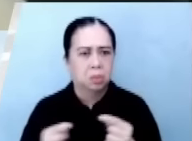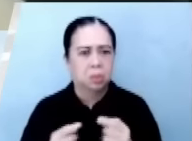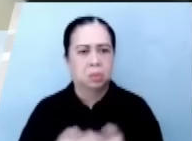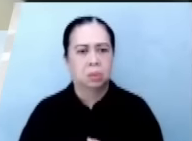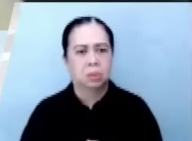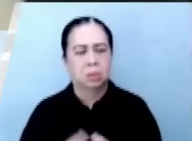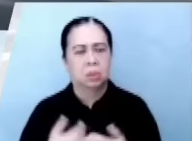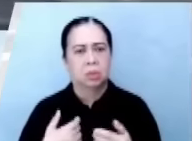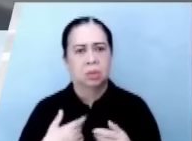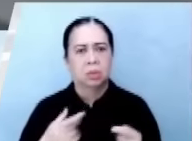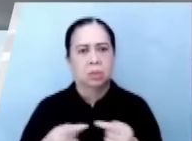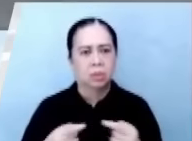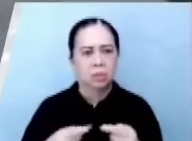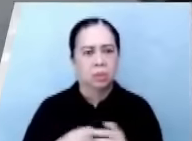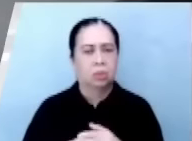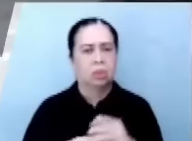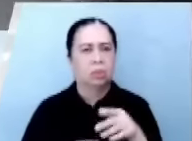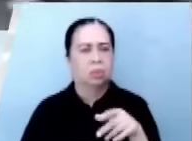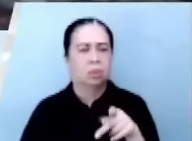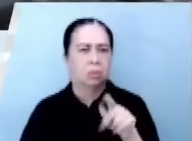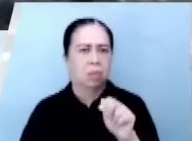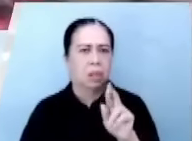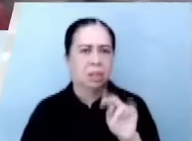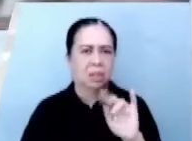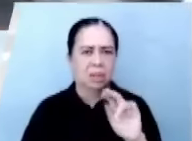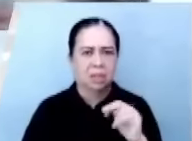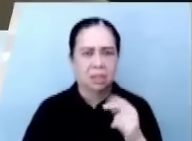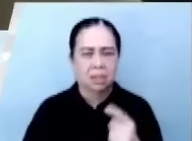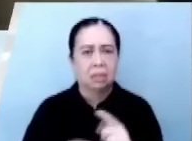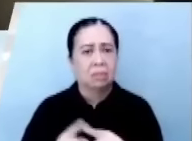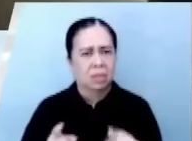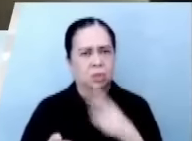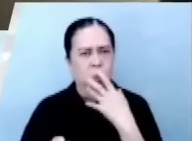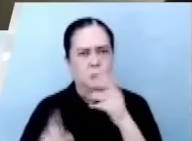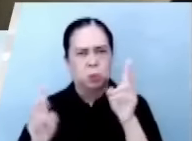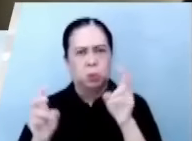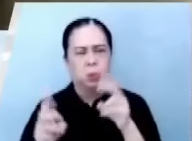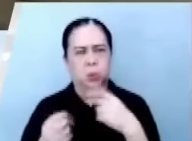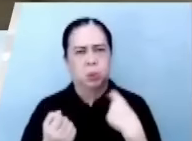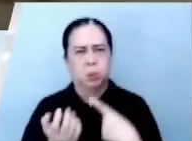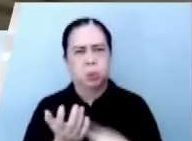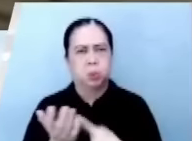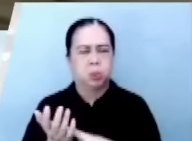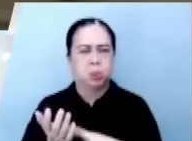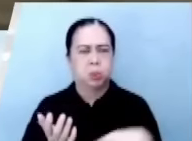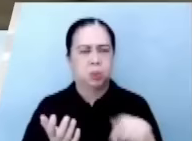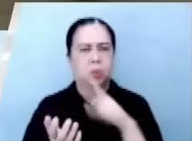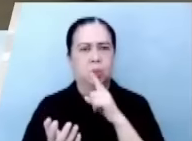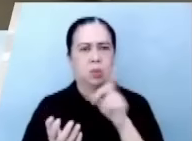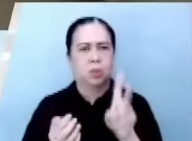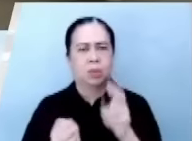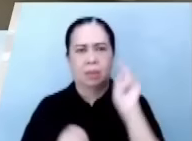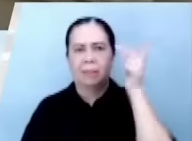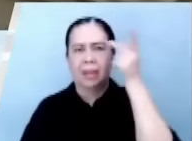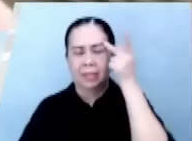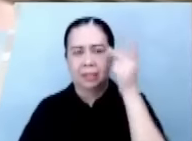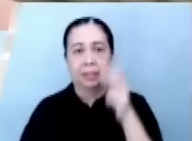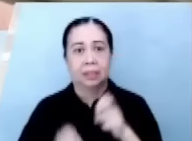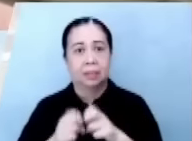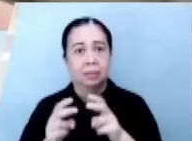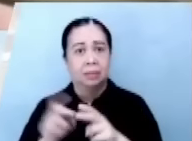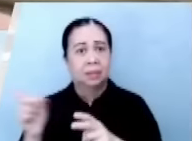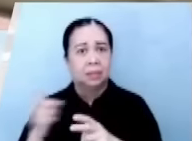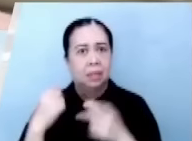May nakaalitan sila sa parking. Pero mainit nga daw ang politika sa kanilang lugar. Kahit si Kapitana raw at ang kanyang asawa ay dati na ring